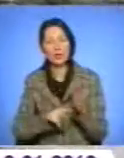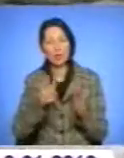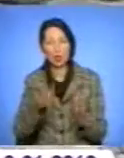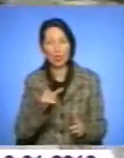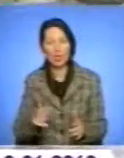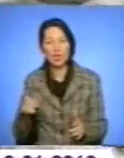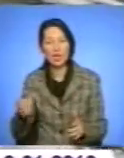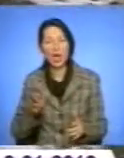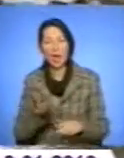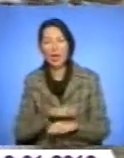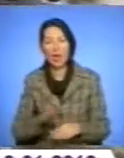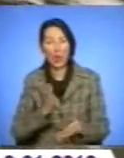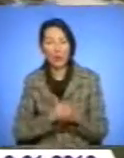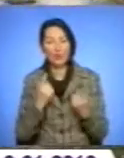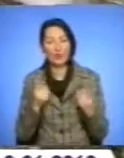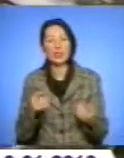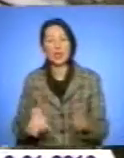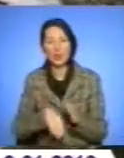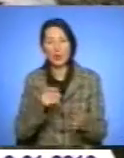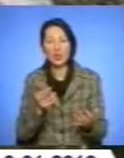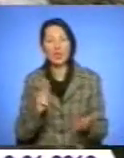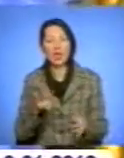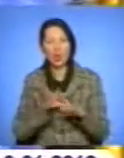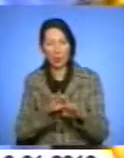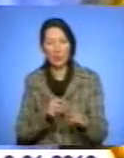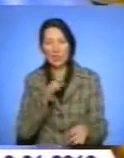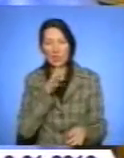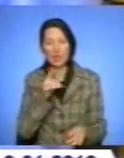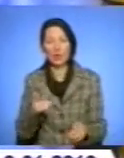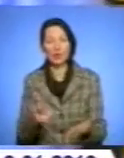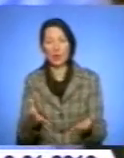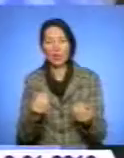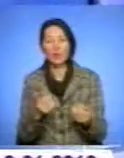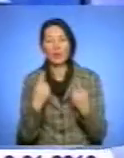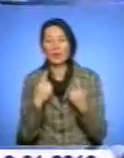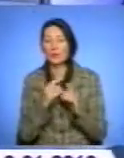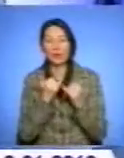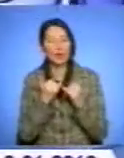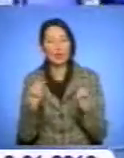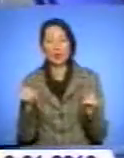як провести час, щоб отримати незабутнє враження від зимових свят.